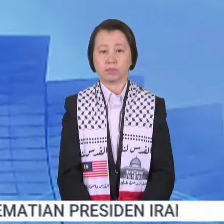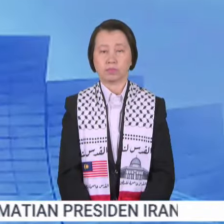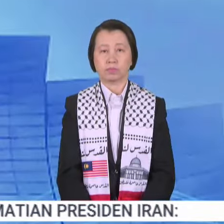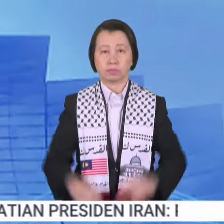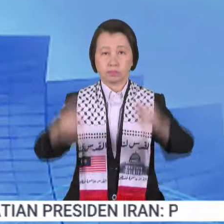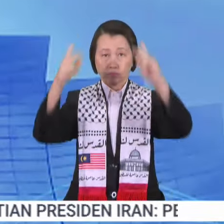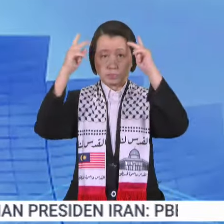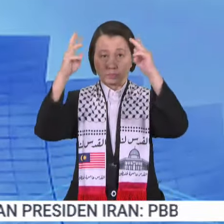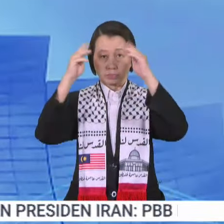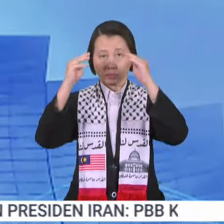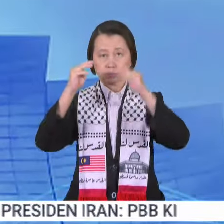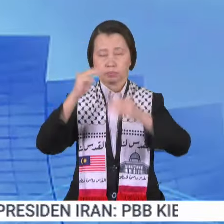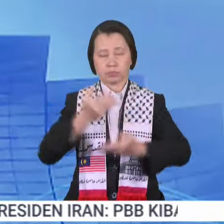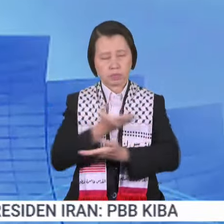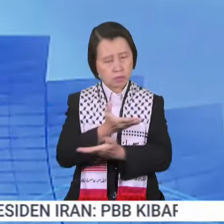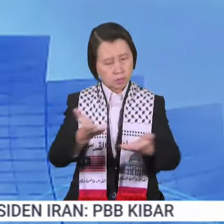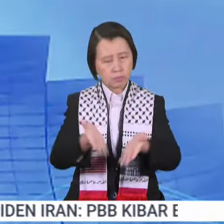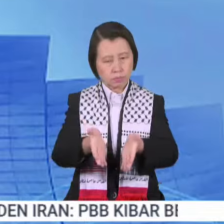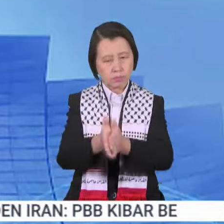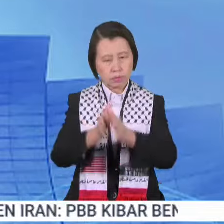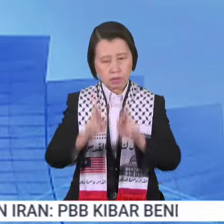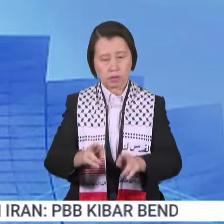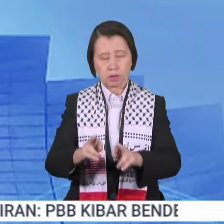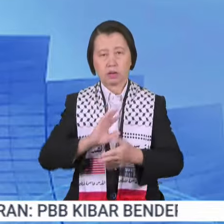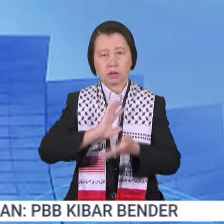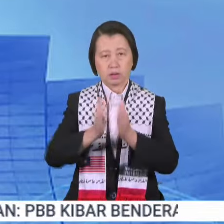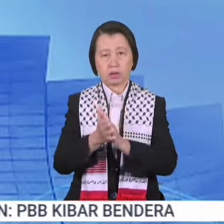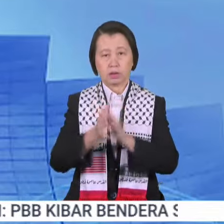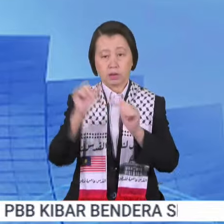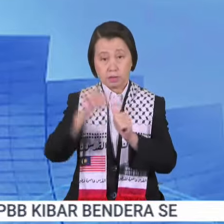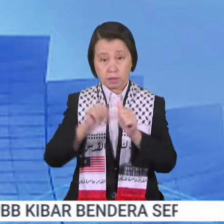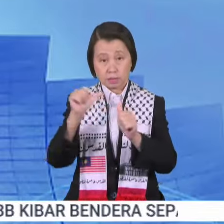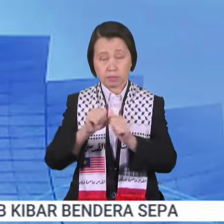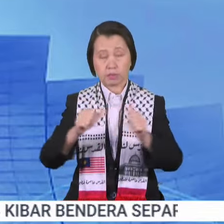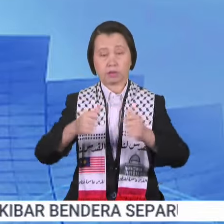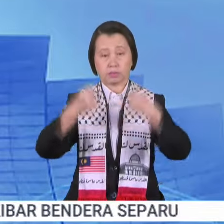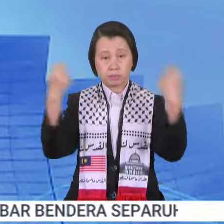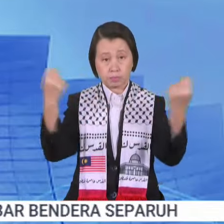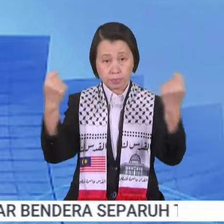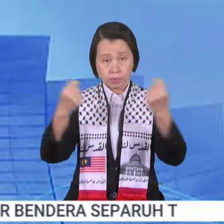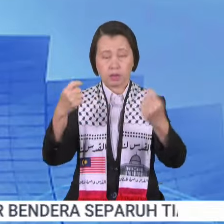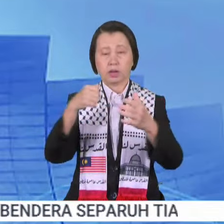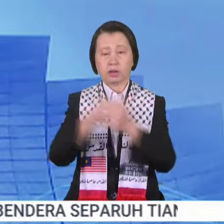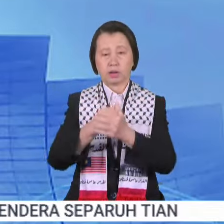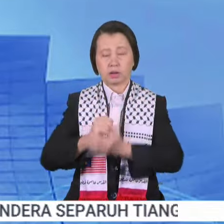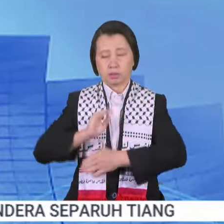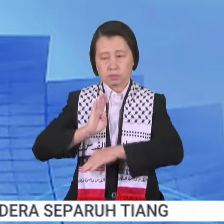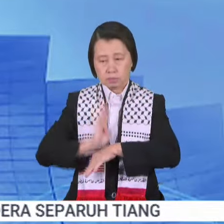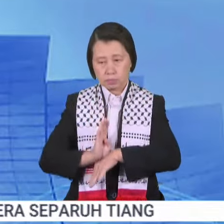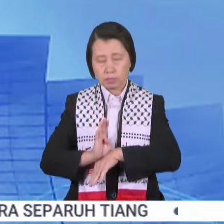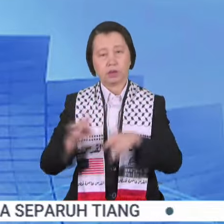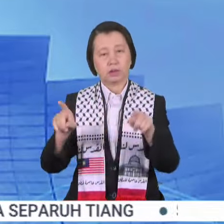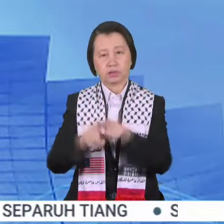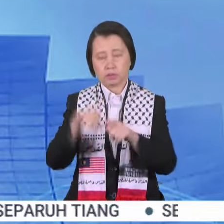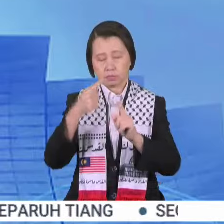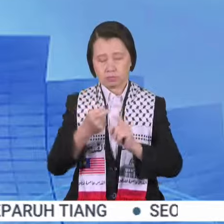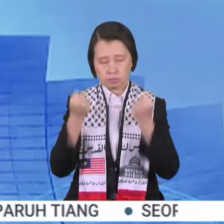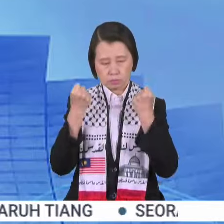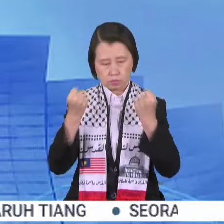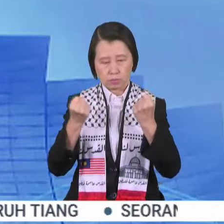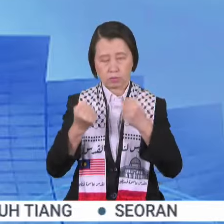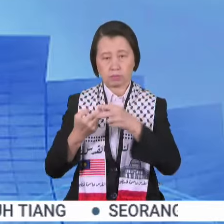Perdana Menteri mengajak seluruh rakyat untuk bersama menjadikan setiap perayaan dan budaya sebagai teras atau elemen yang